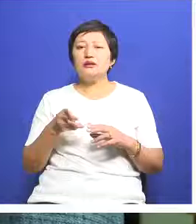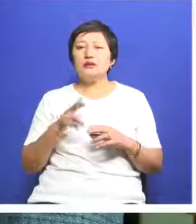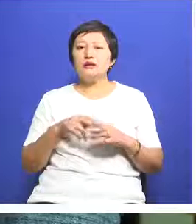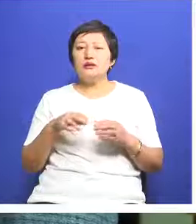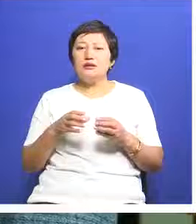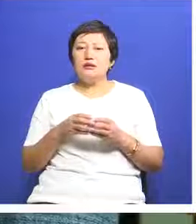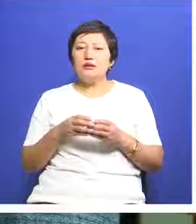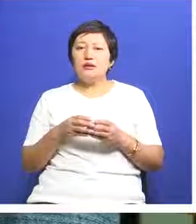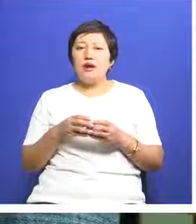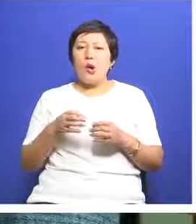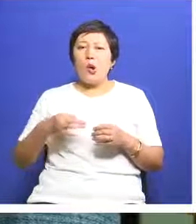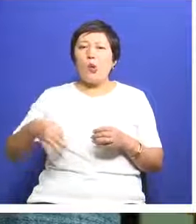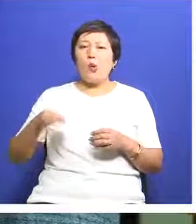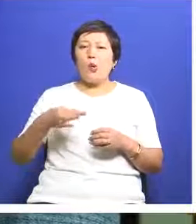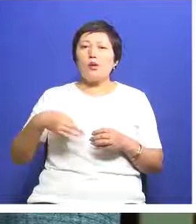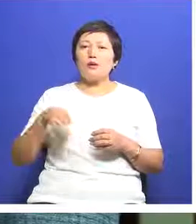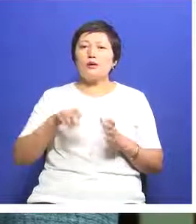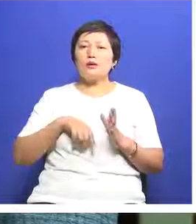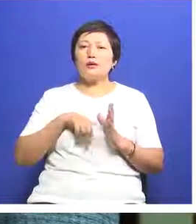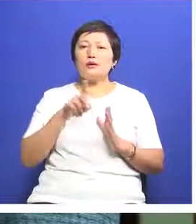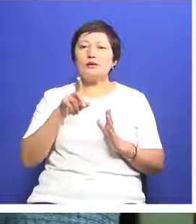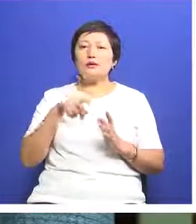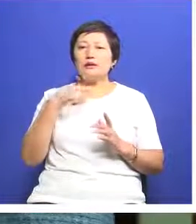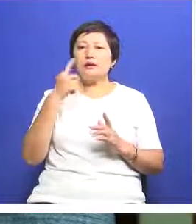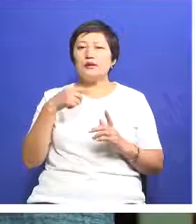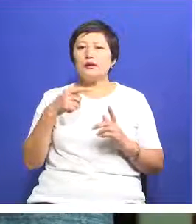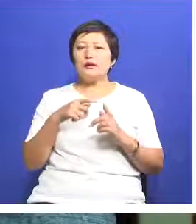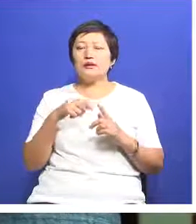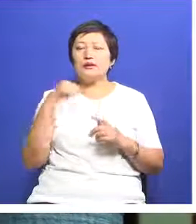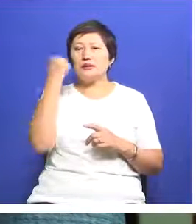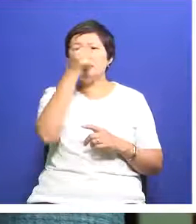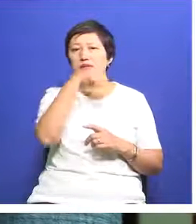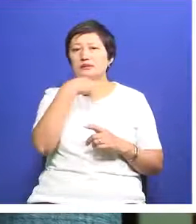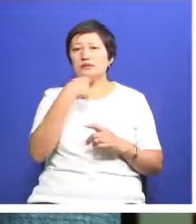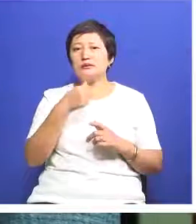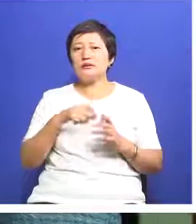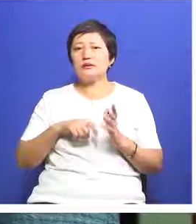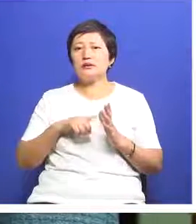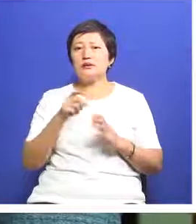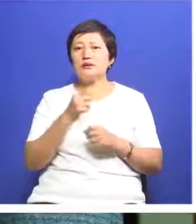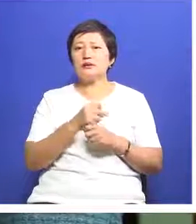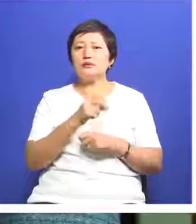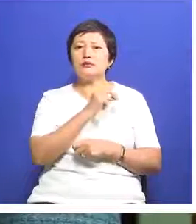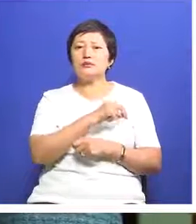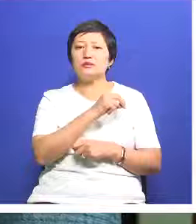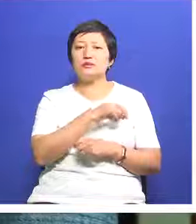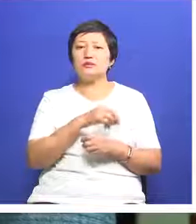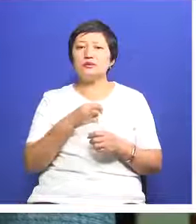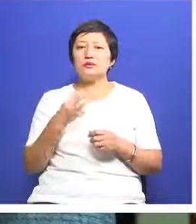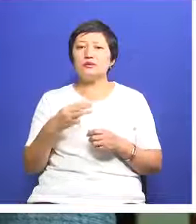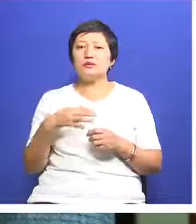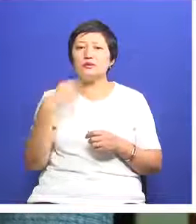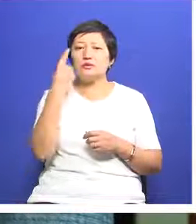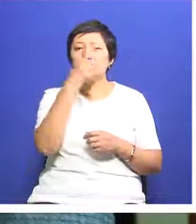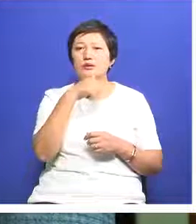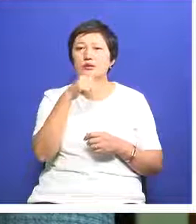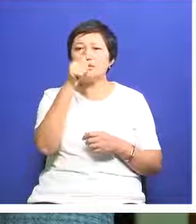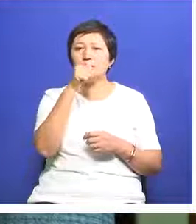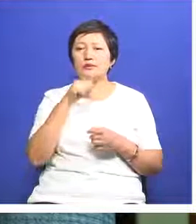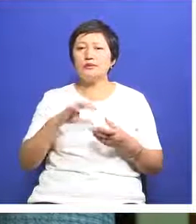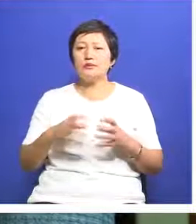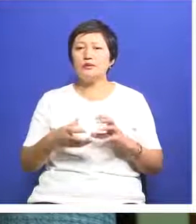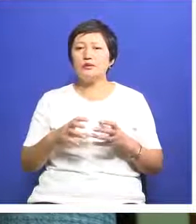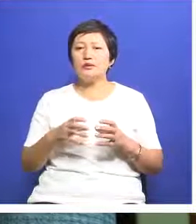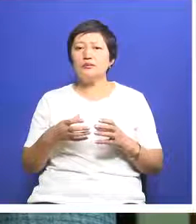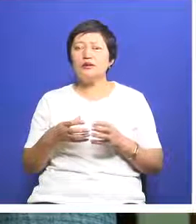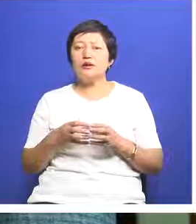бар. Округтің даму деңгейіне келейікші, жалпы жыл басынан бері қандай жұмыстар жасалды? 9 ай көлемінде ауыл,